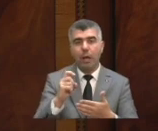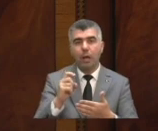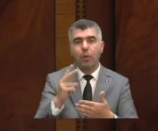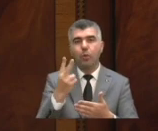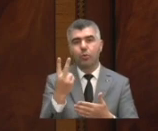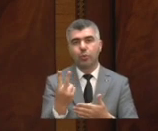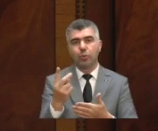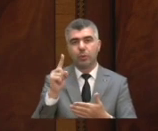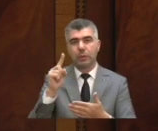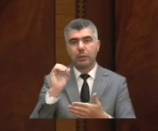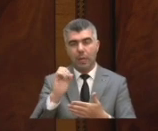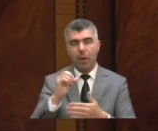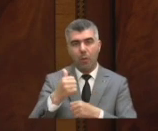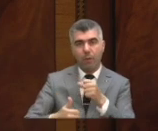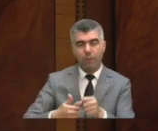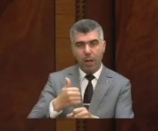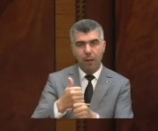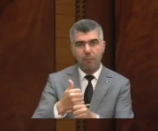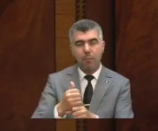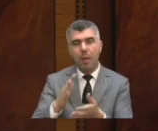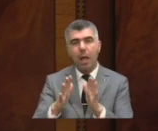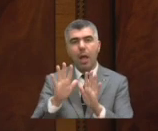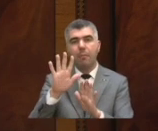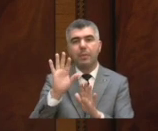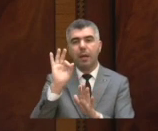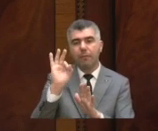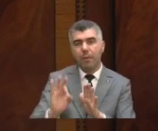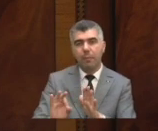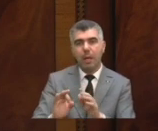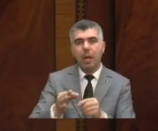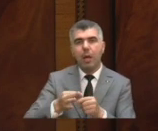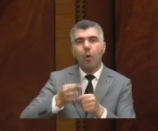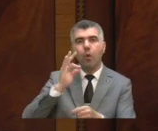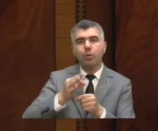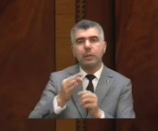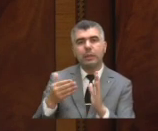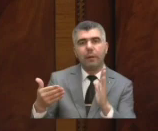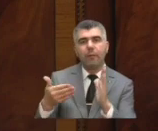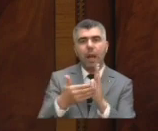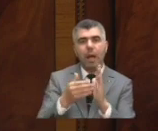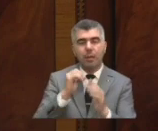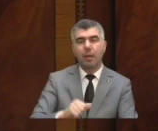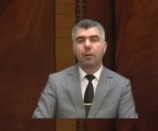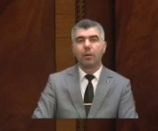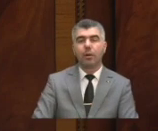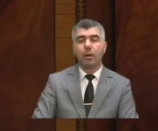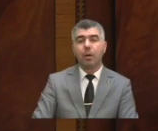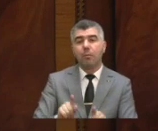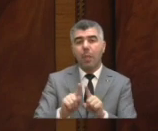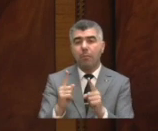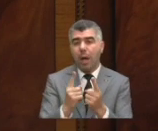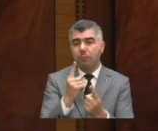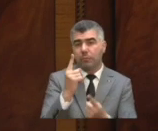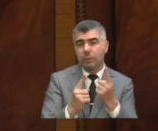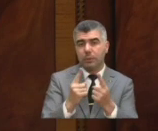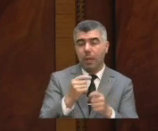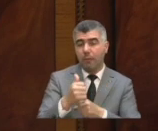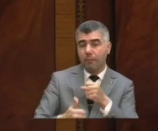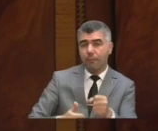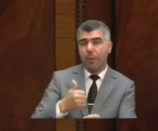السنه الى 5% نهايه شهر غش الماضي كما يتوقع التحكم في المعدل السنوي